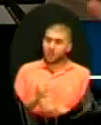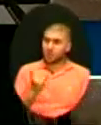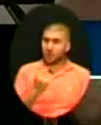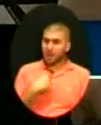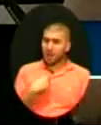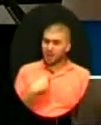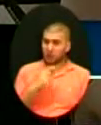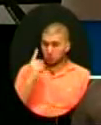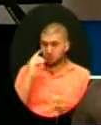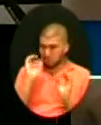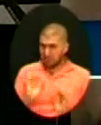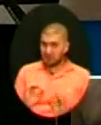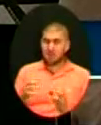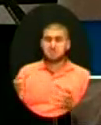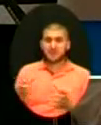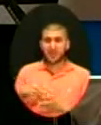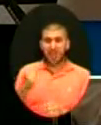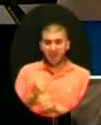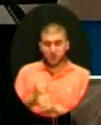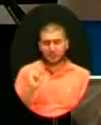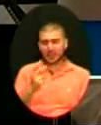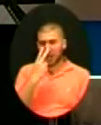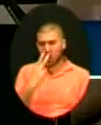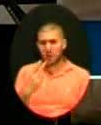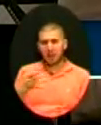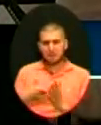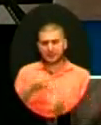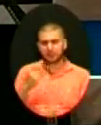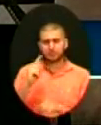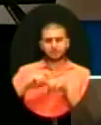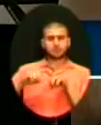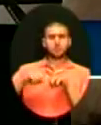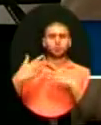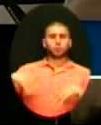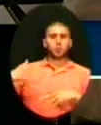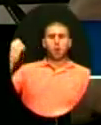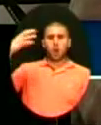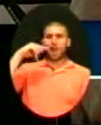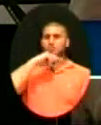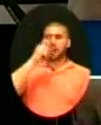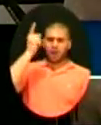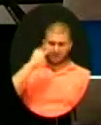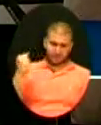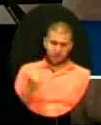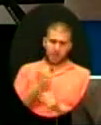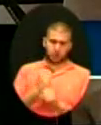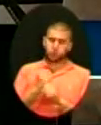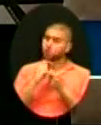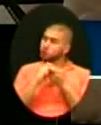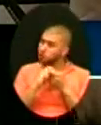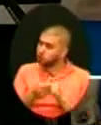אני בהחלט חושב שמפלגת העבודה צריכה לראות בסקרים האלה איתות שאנחנו מוכרחים לעשות